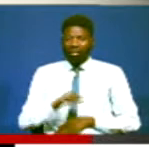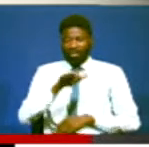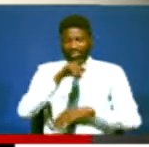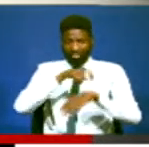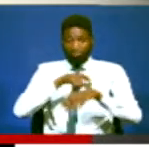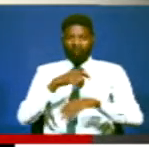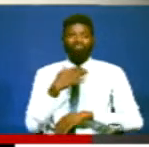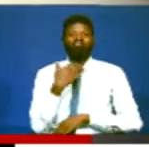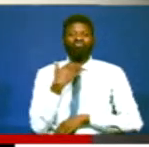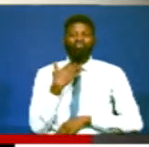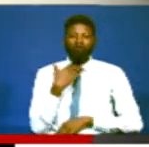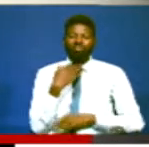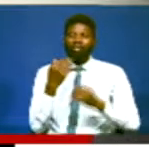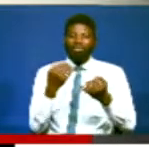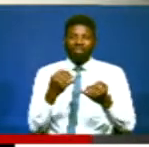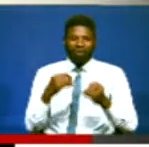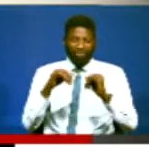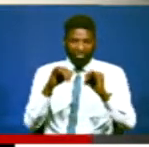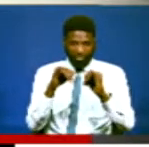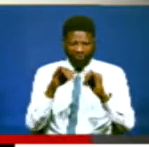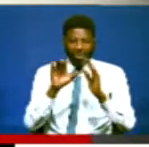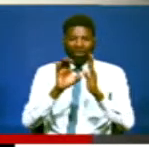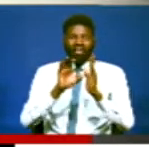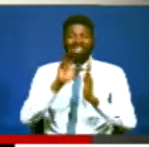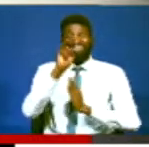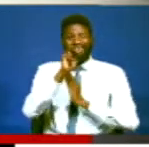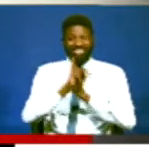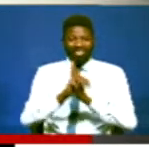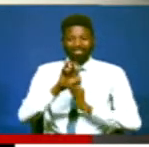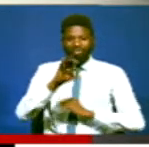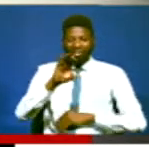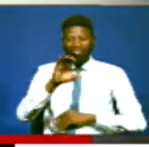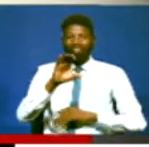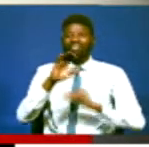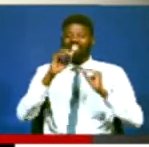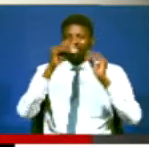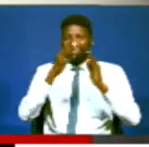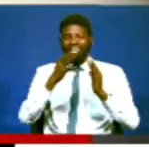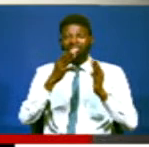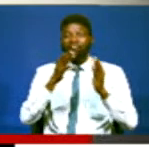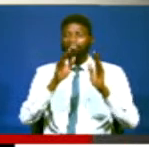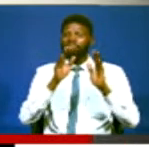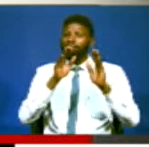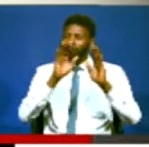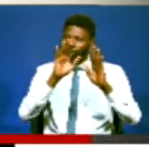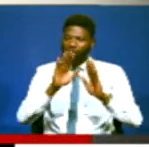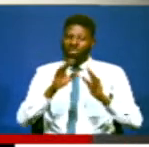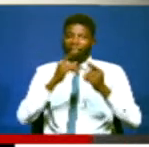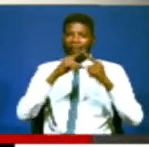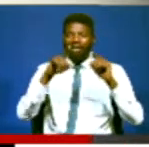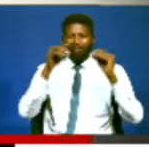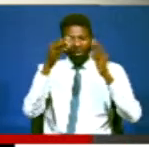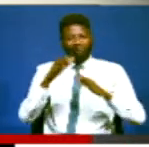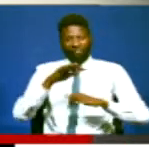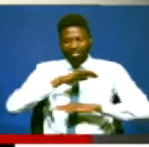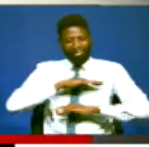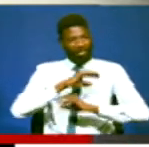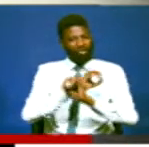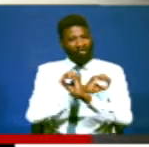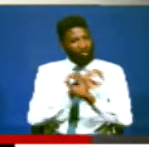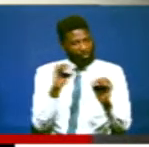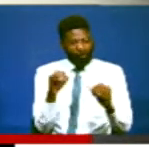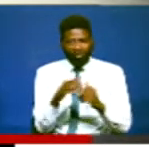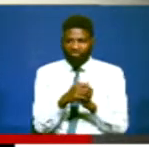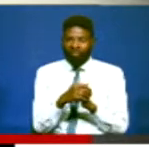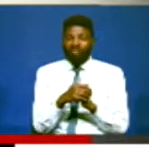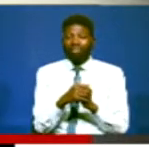mtaala huu mpya wa CBC, walimu ndio nguzo muhimu sana. Naam. Na kuna uhaba wa walimu kama ulivyosema. Naam. Na pia